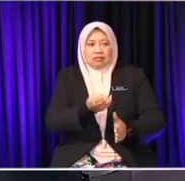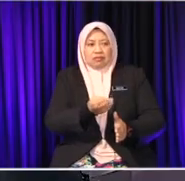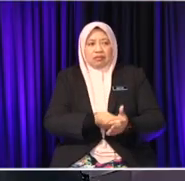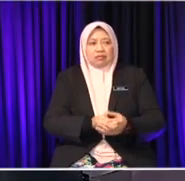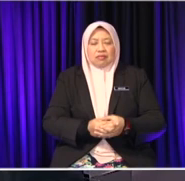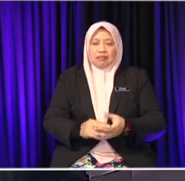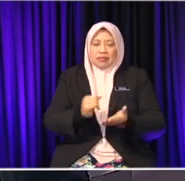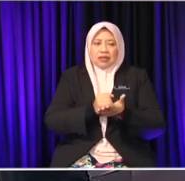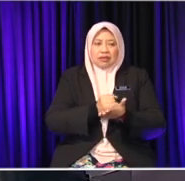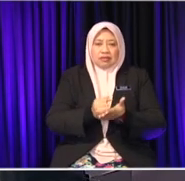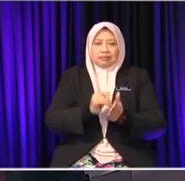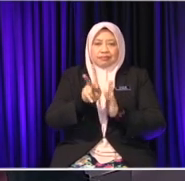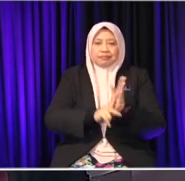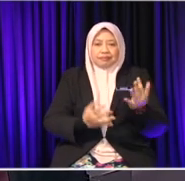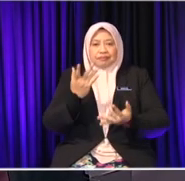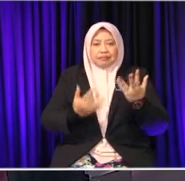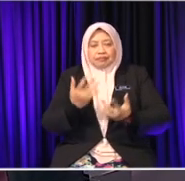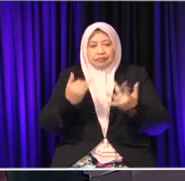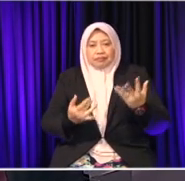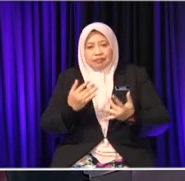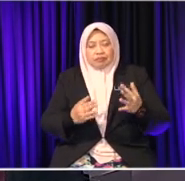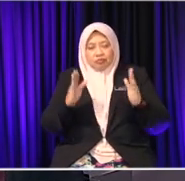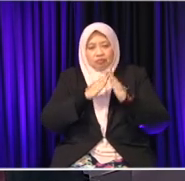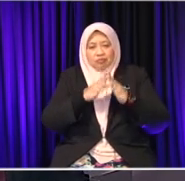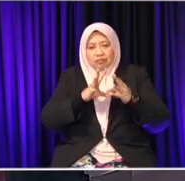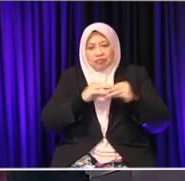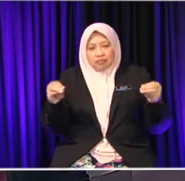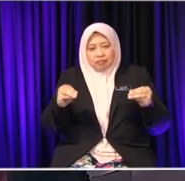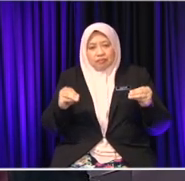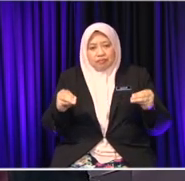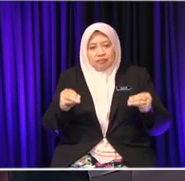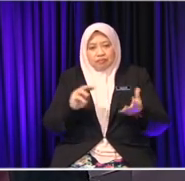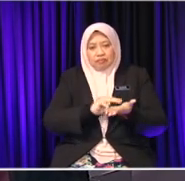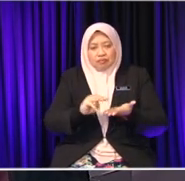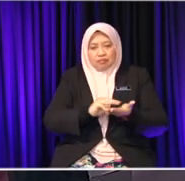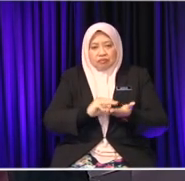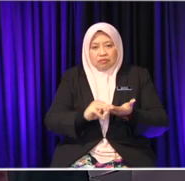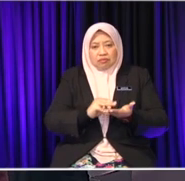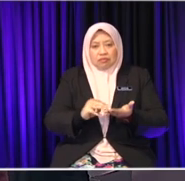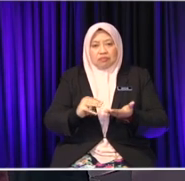kebakaran Oke tetapi rumahnya adalah musnah hampir persen hancur tak nampak apa-apa